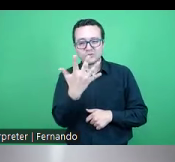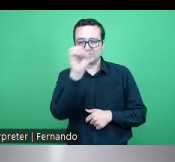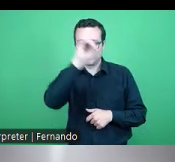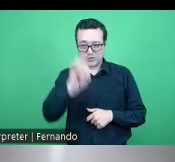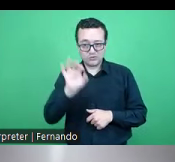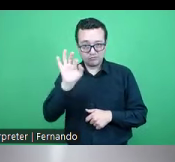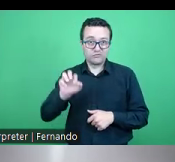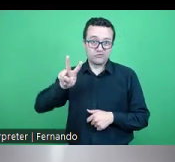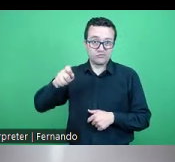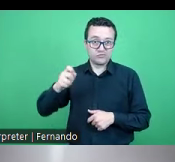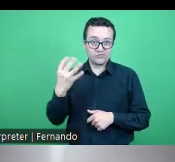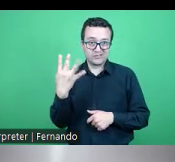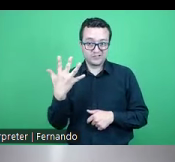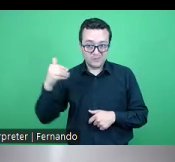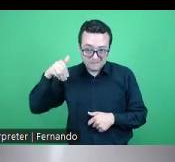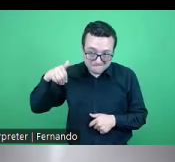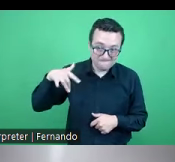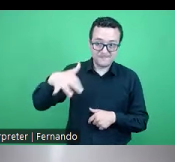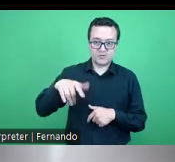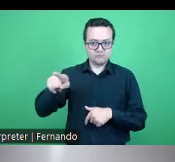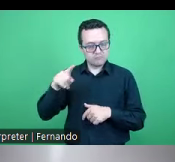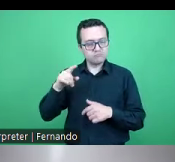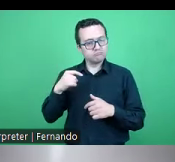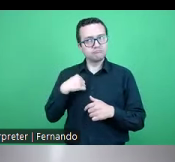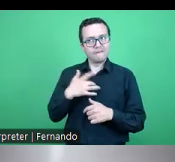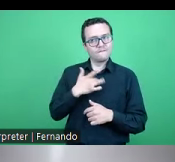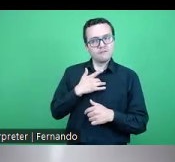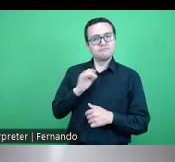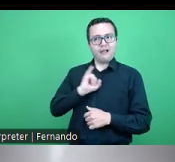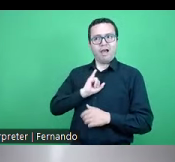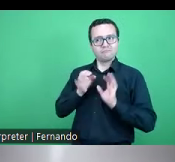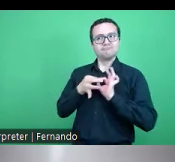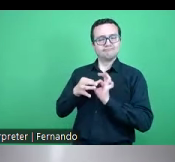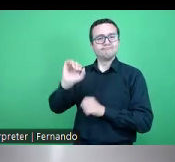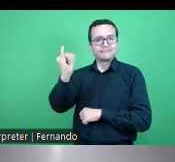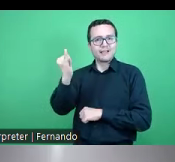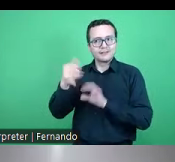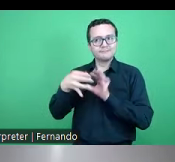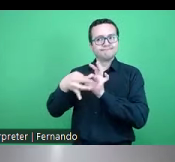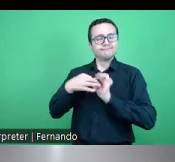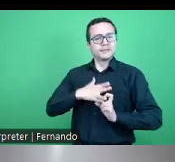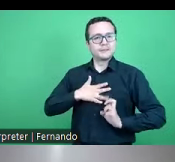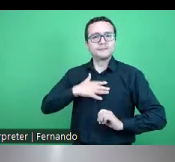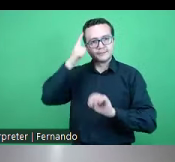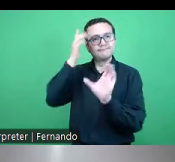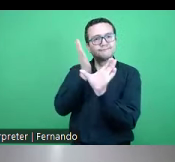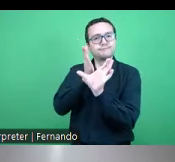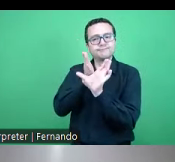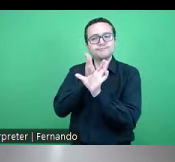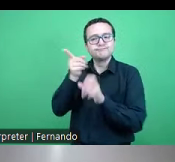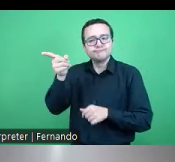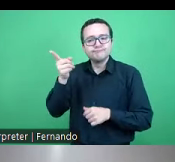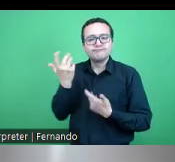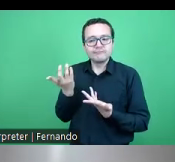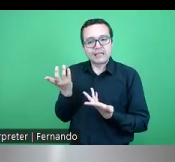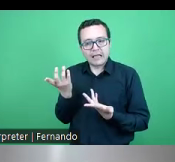so setara dengan 34.9%, 15,5 or juta equivalent to 15.5 remaja atau million, youth gitu ya, memiliki satu masalah